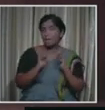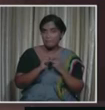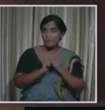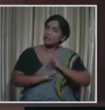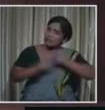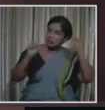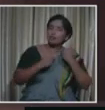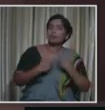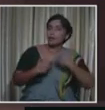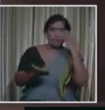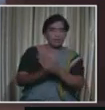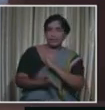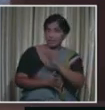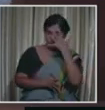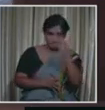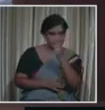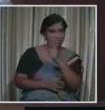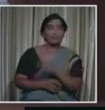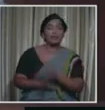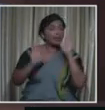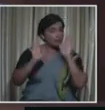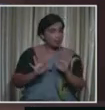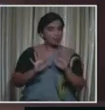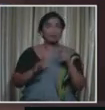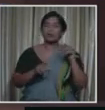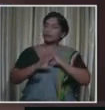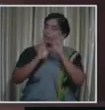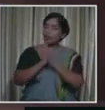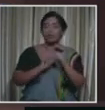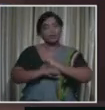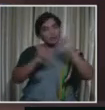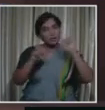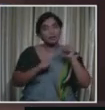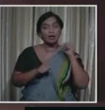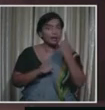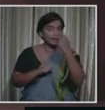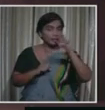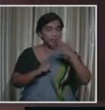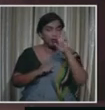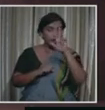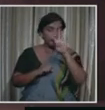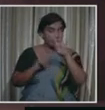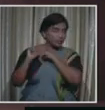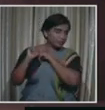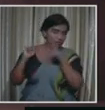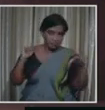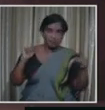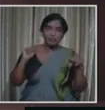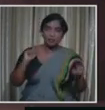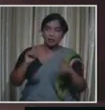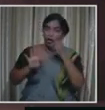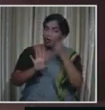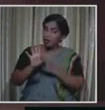satangkarna, eka api natrakaran ini amat kata bagan. Hebei, ehema satanak mapi, eda samasya anuhatra esika medakwa, gewitya